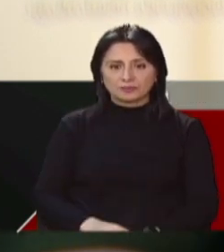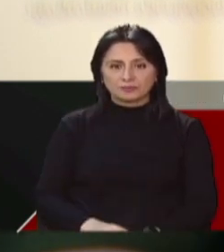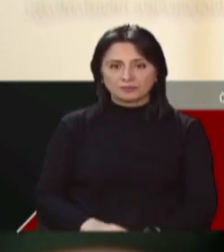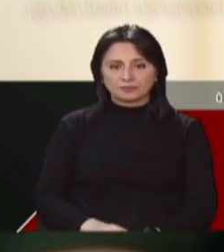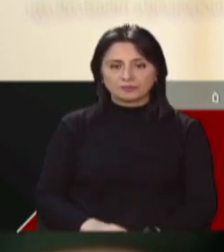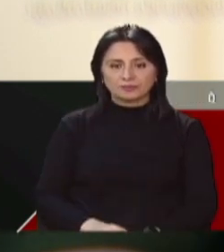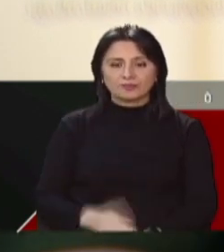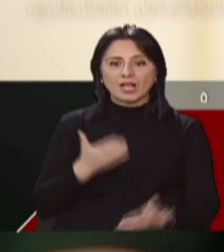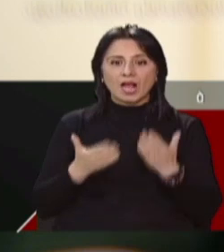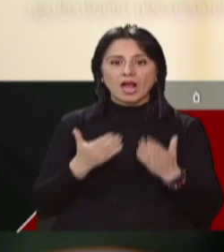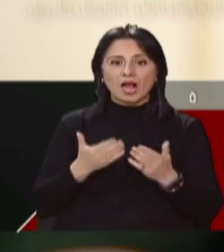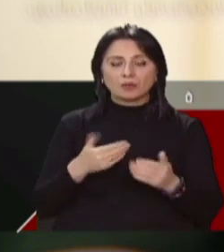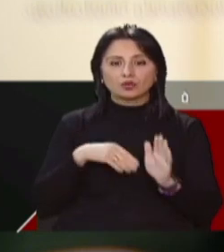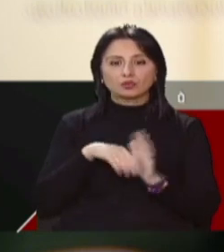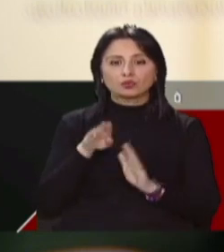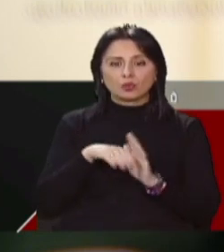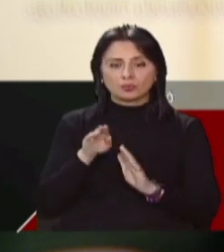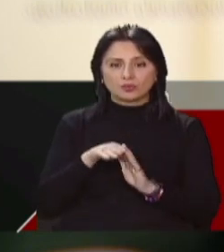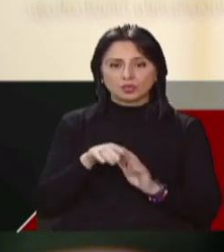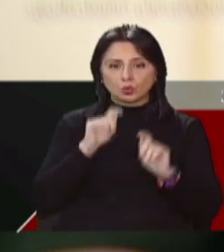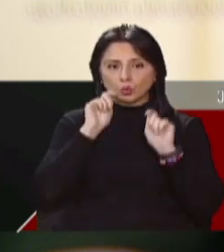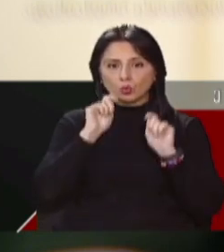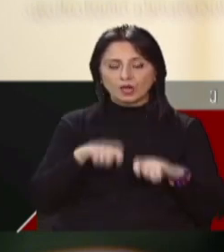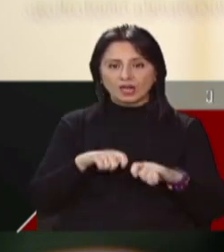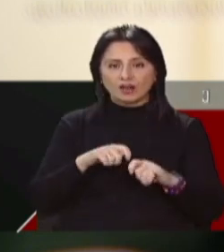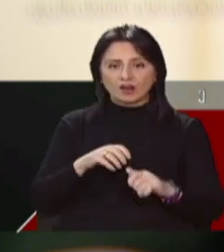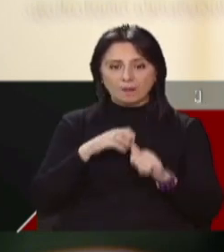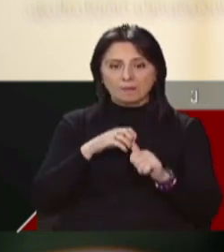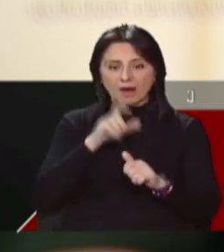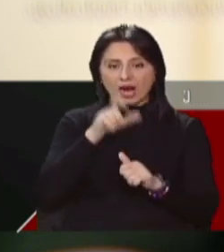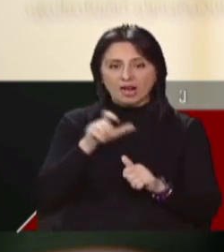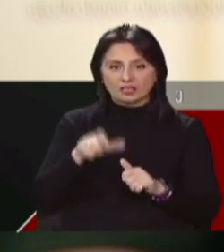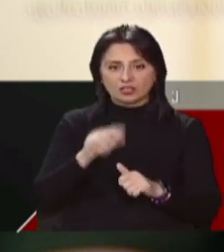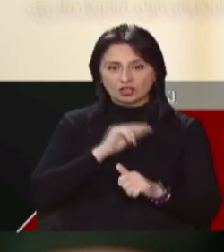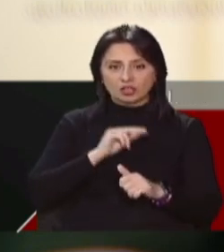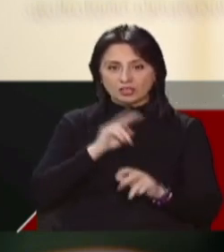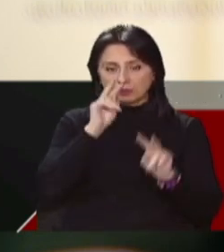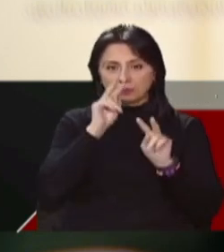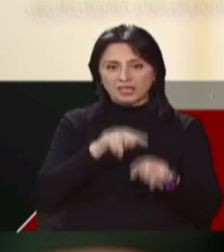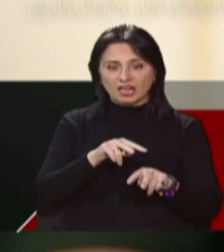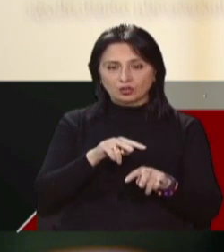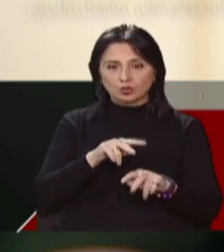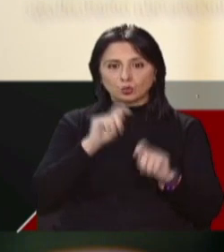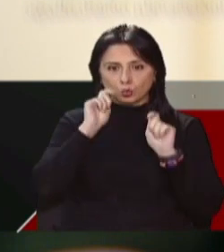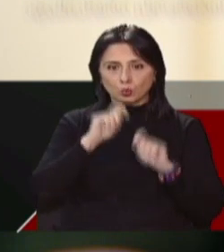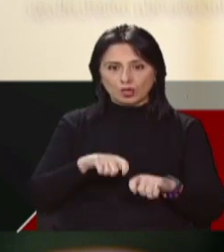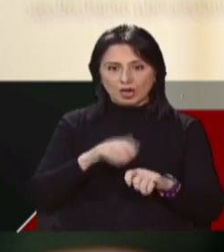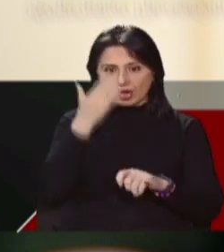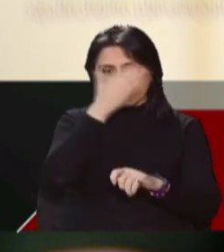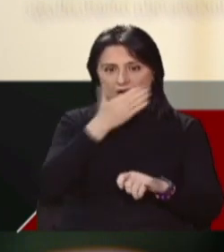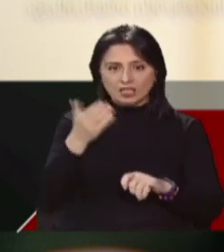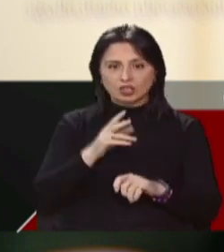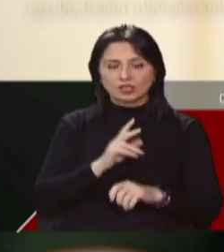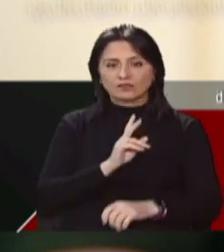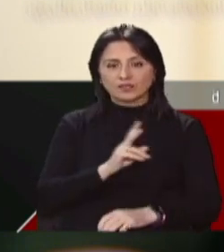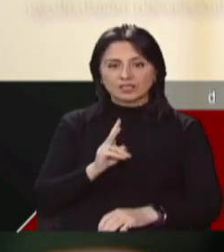Ალბათ ჯობს რომ უკრაინის მაღალჩინოსნებმა მიხედონ უკრაინელ ხალხს,